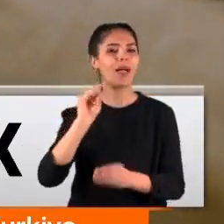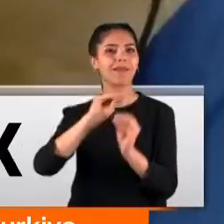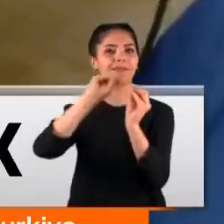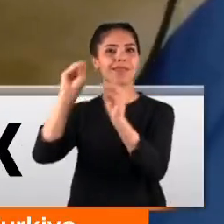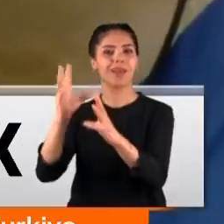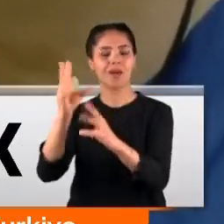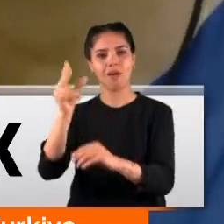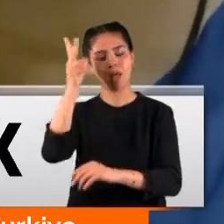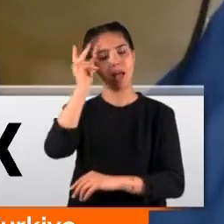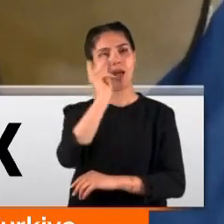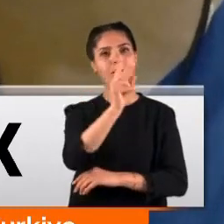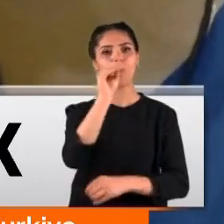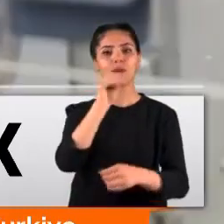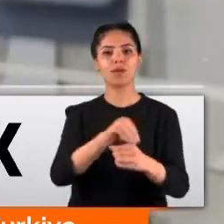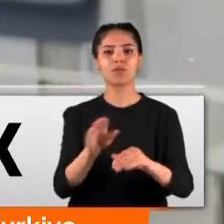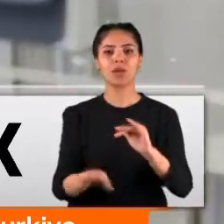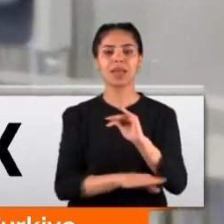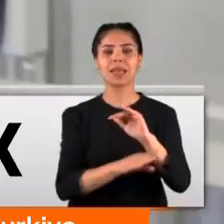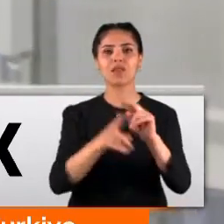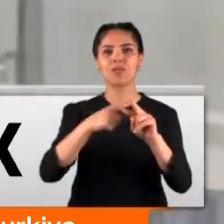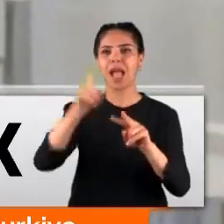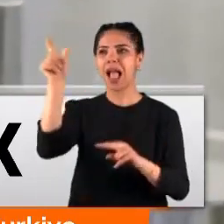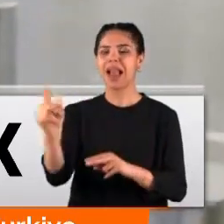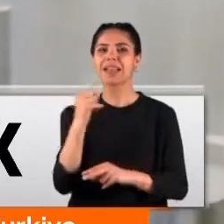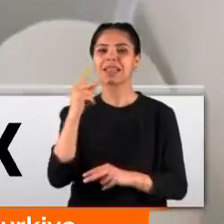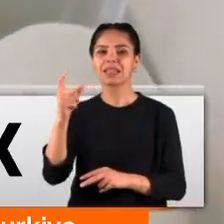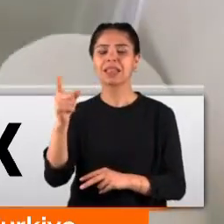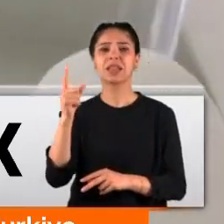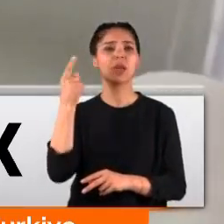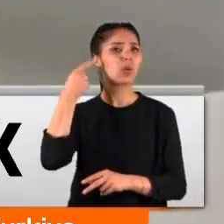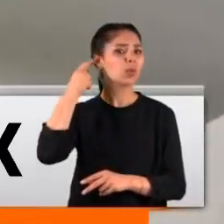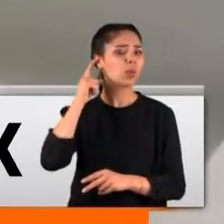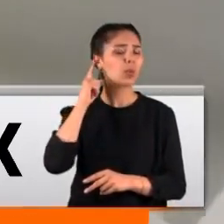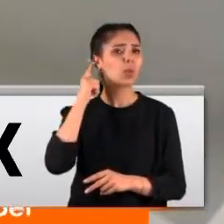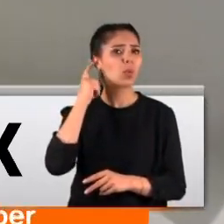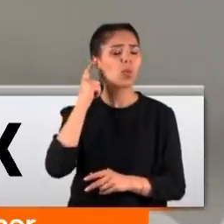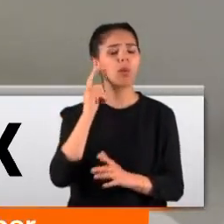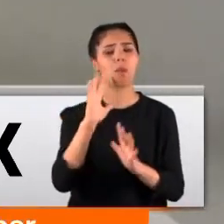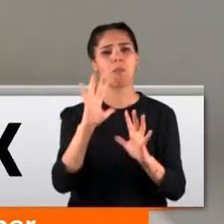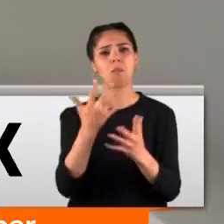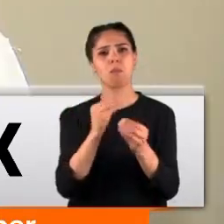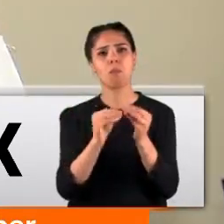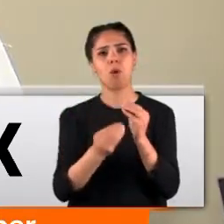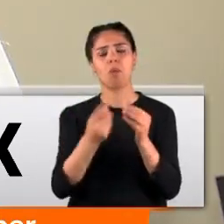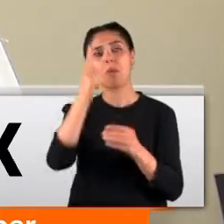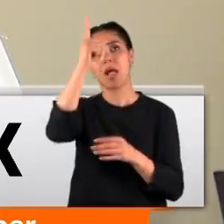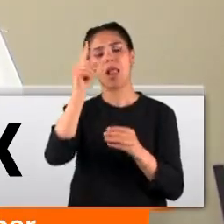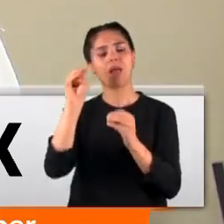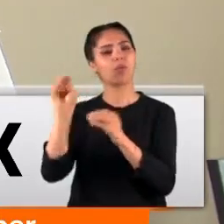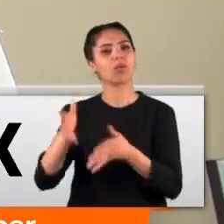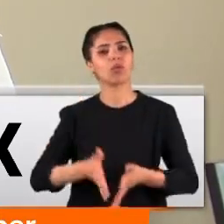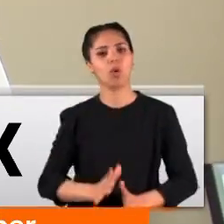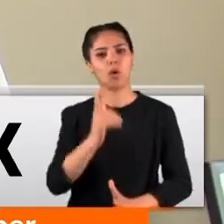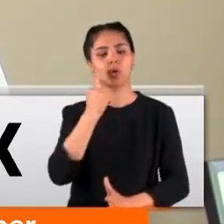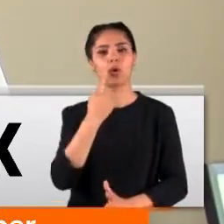Amerika Birleşik Devletleri'nde yaşayan Alexa isimli bir kadın küçük ve şekil bozukluğu olan bir sağ kulaklar dünyaya geldi doğumsal